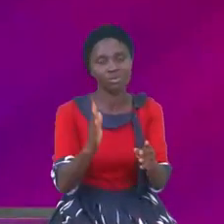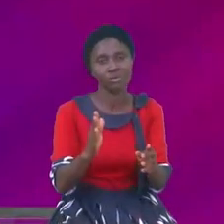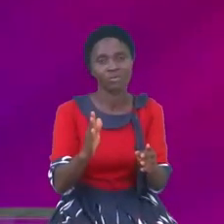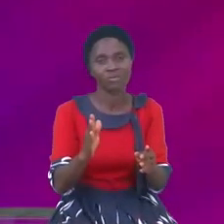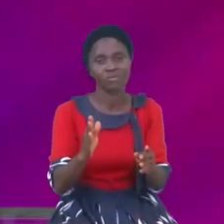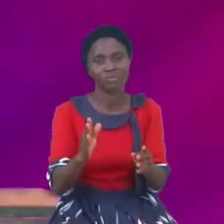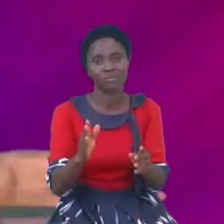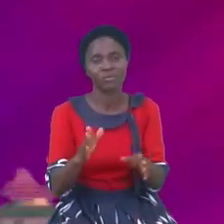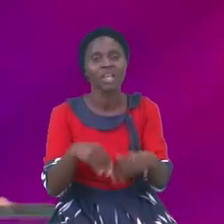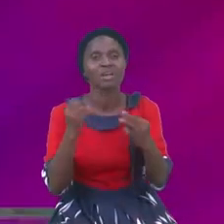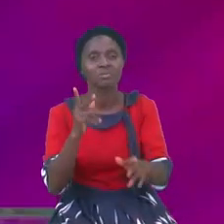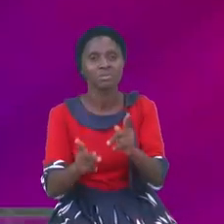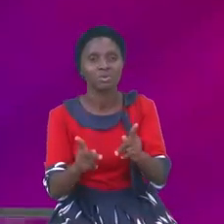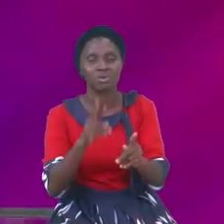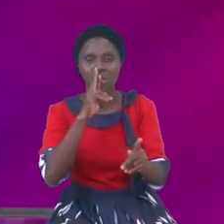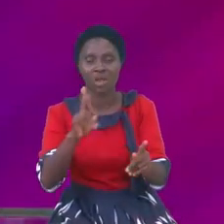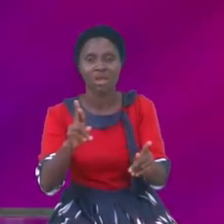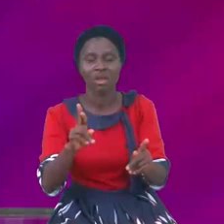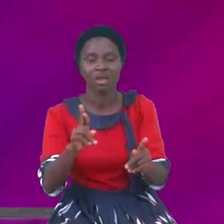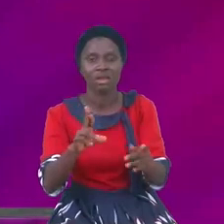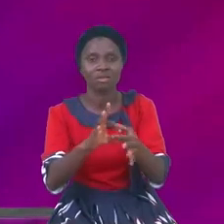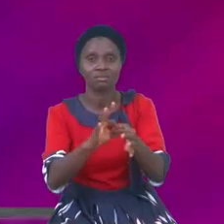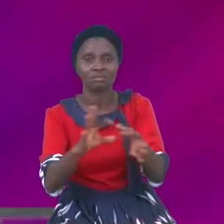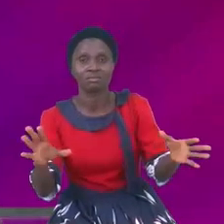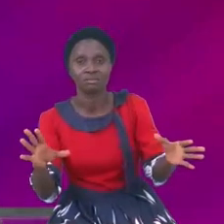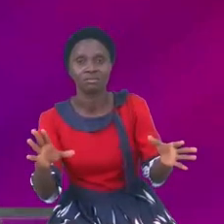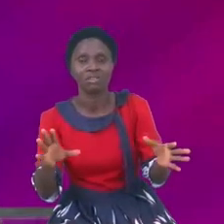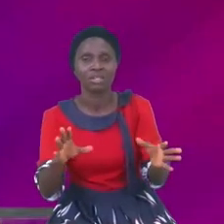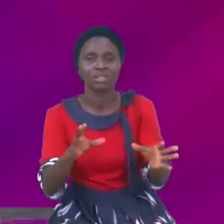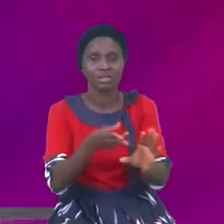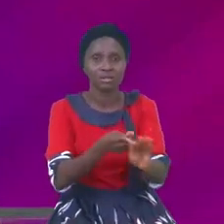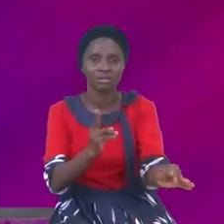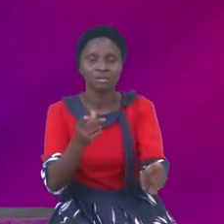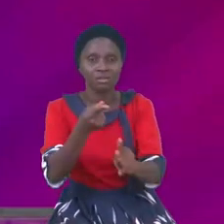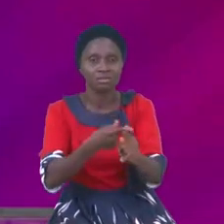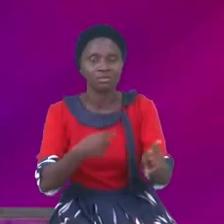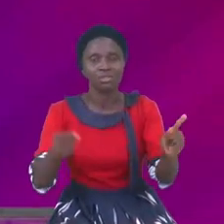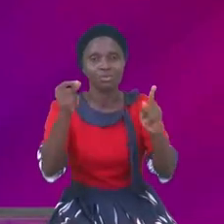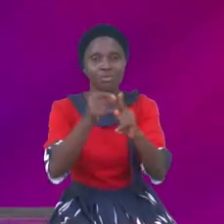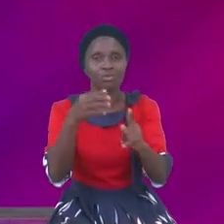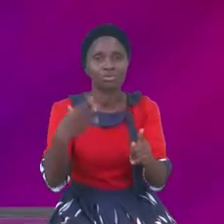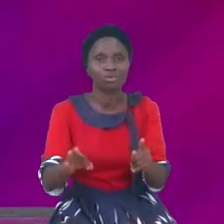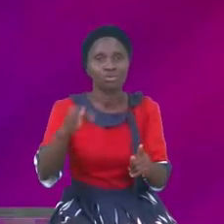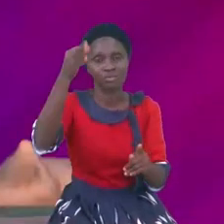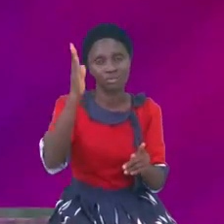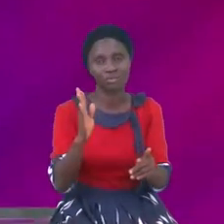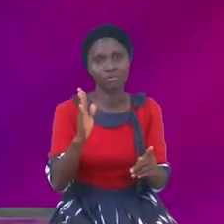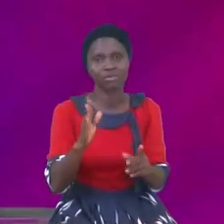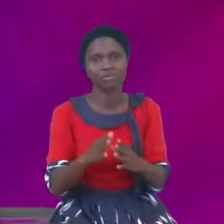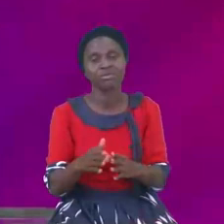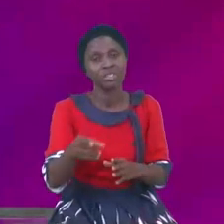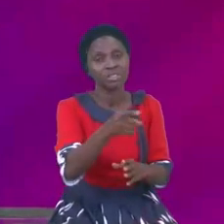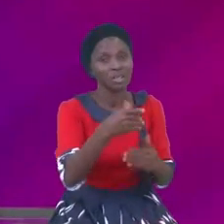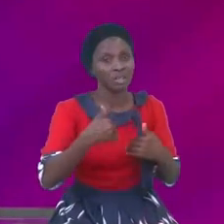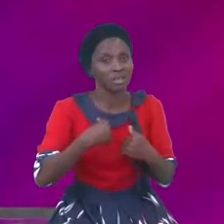Dieu? Ils écoutent la parole, ils n'ont pas le temps de prier, ils courent par-ci, par-là. Ils ont l'amour, mais l'amour maintenant